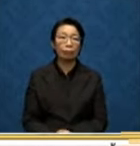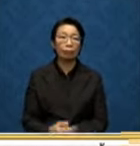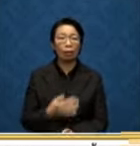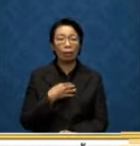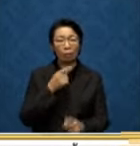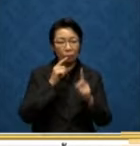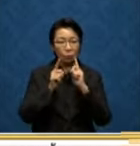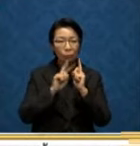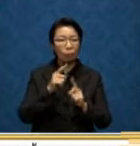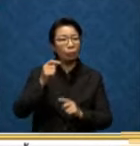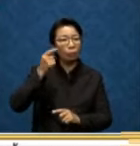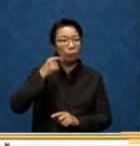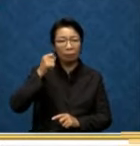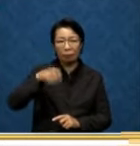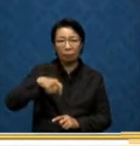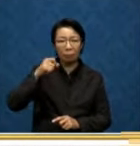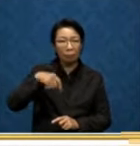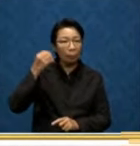อไม่ใช่ค่ะ